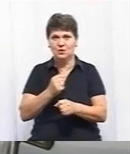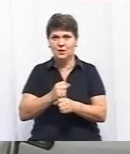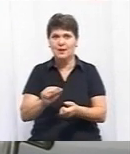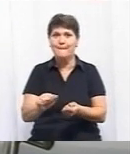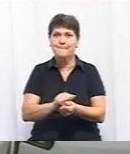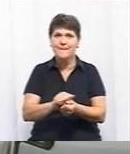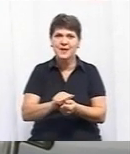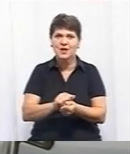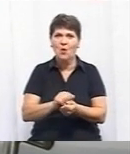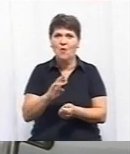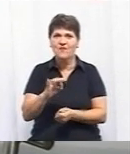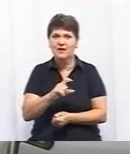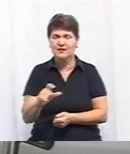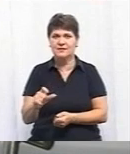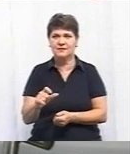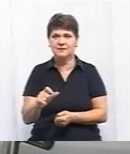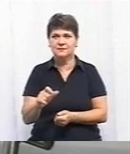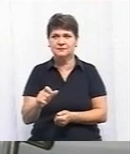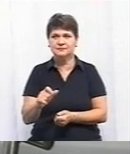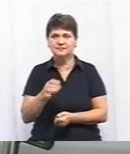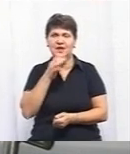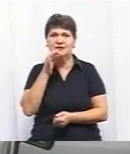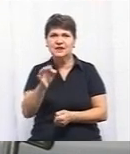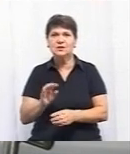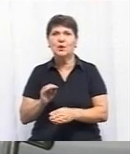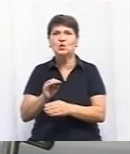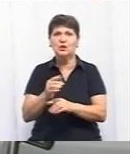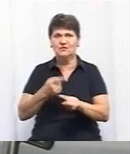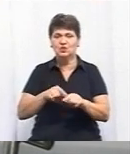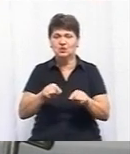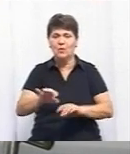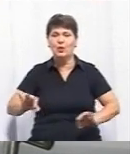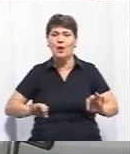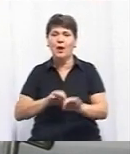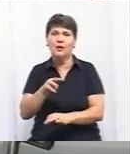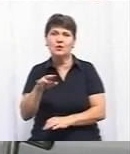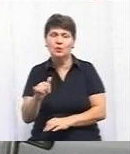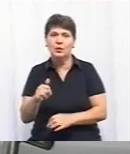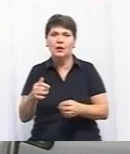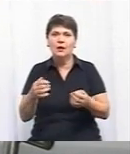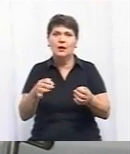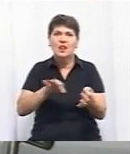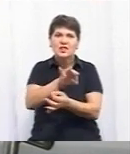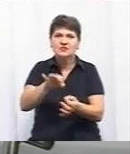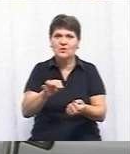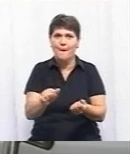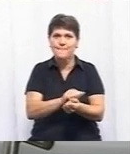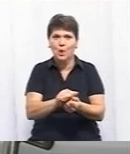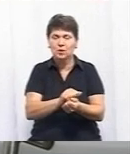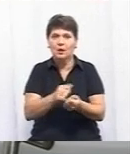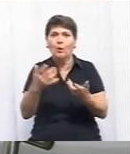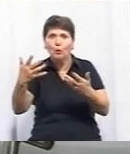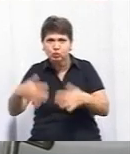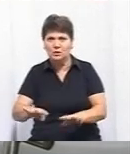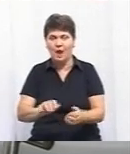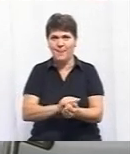паперових якихось, скажімо, додатків до цього проєкту, тому що лишня макулатура, вона вже